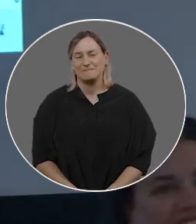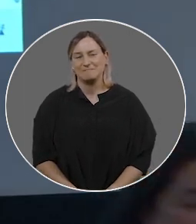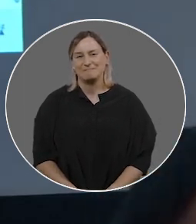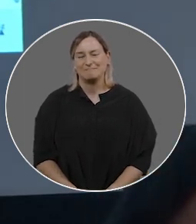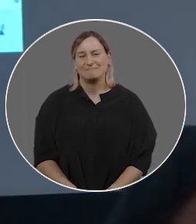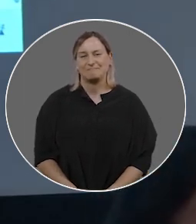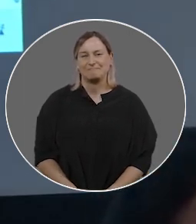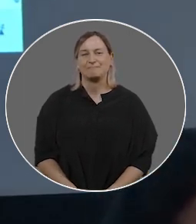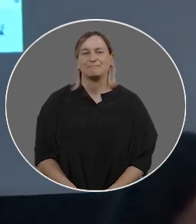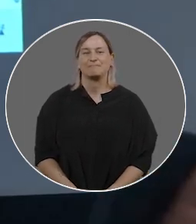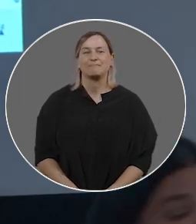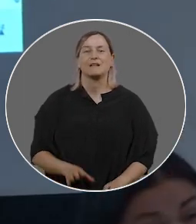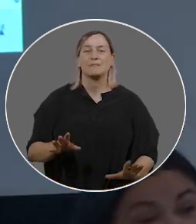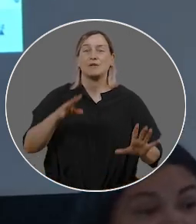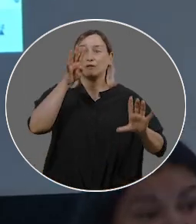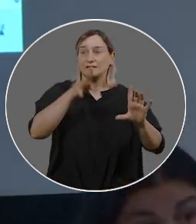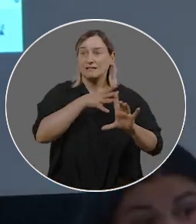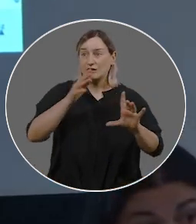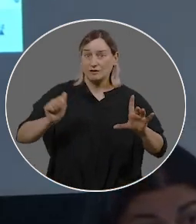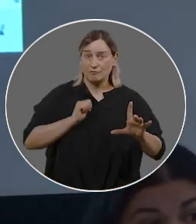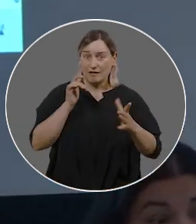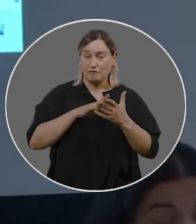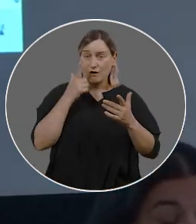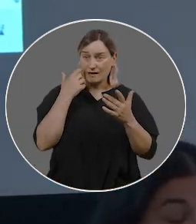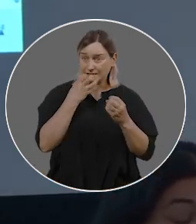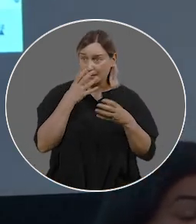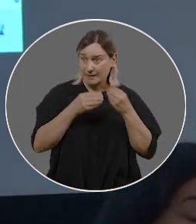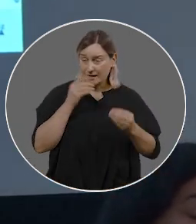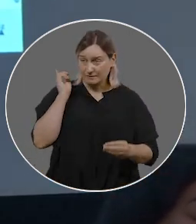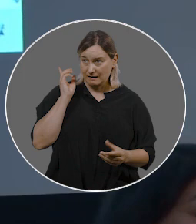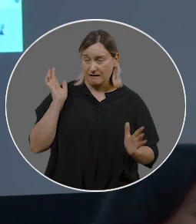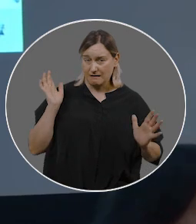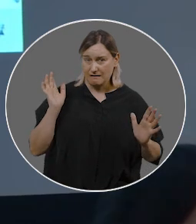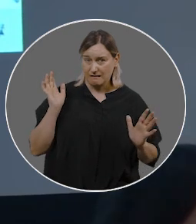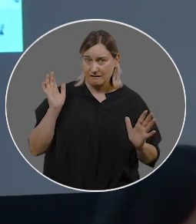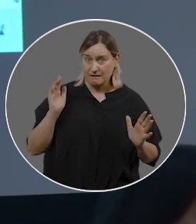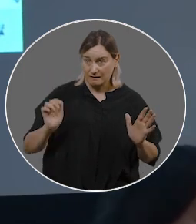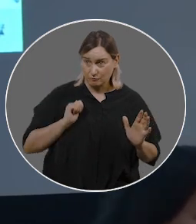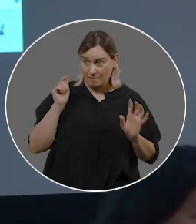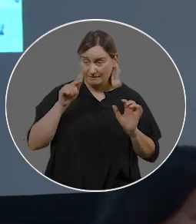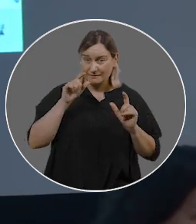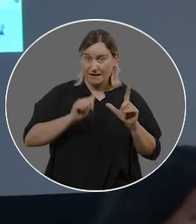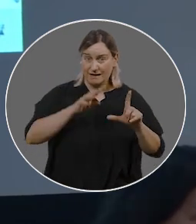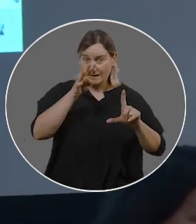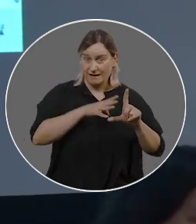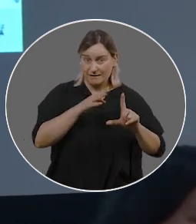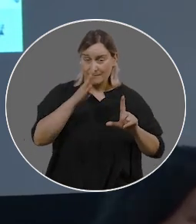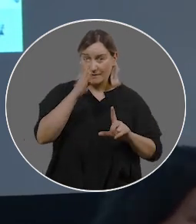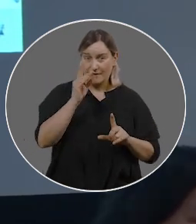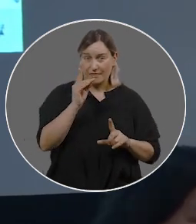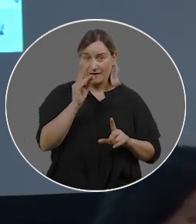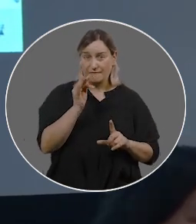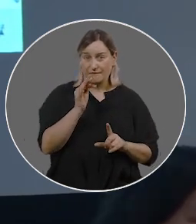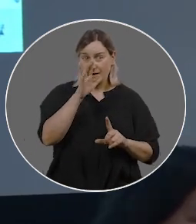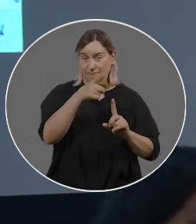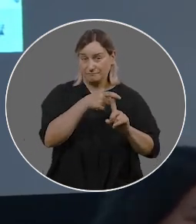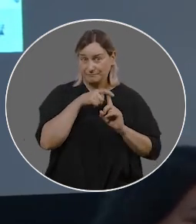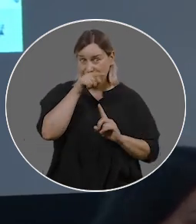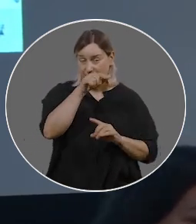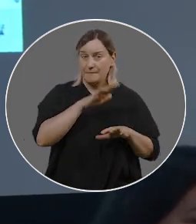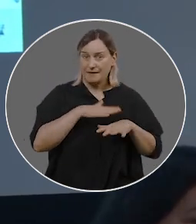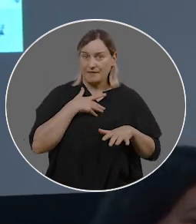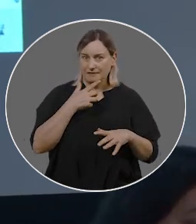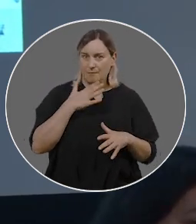Vale. Sí, però la taula precisament que he posat està ben feta, eh? Precisament he agafat aquest PDF per dir que es poden fer coses bé